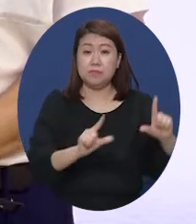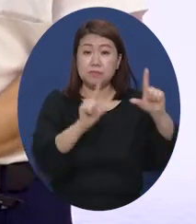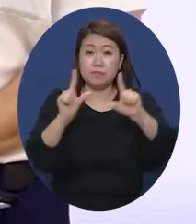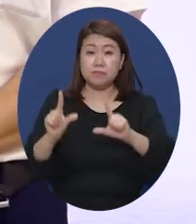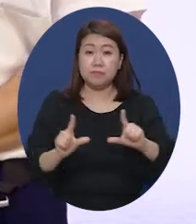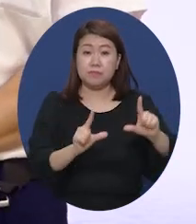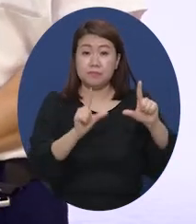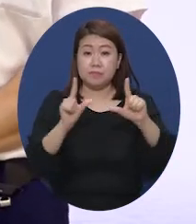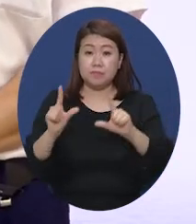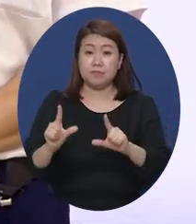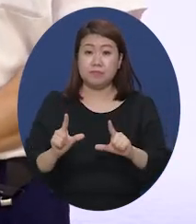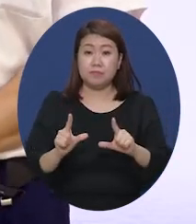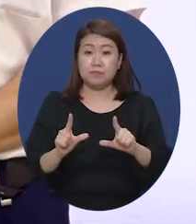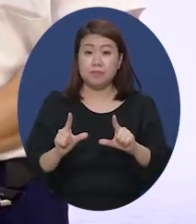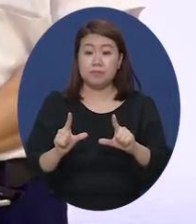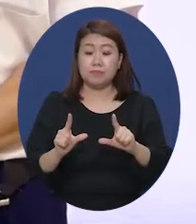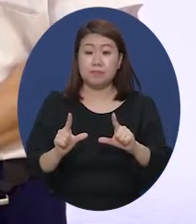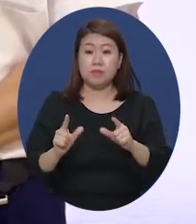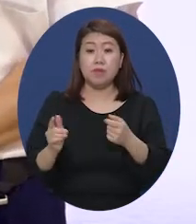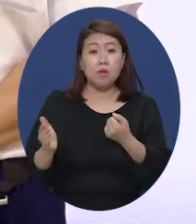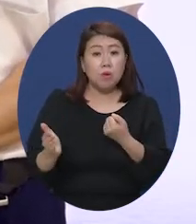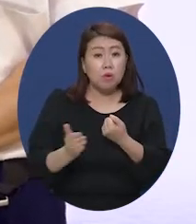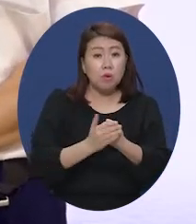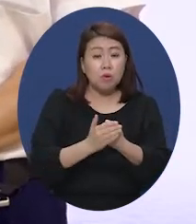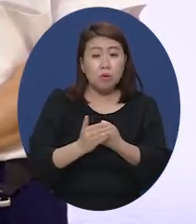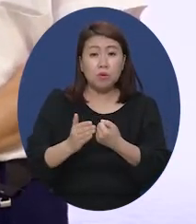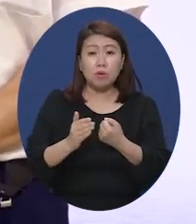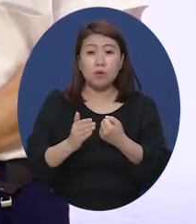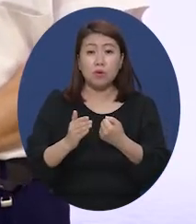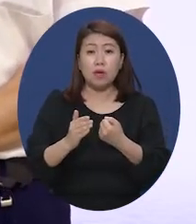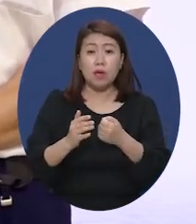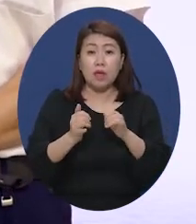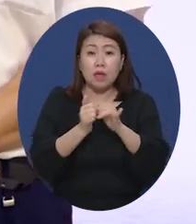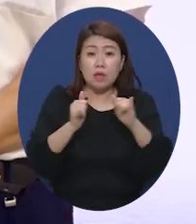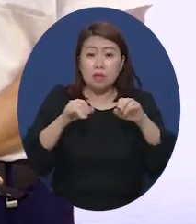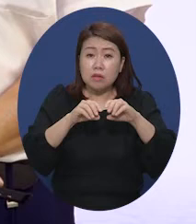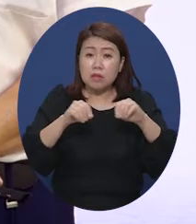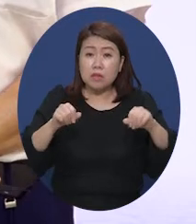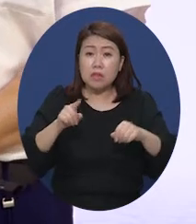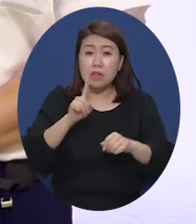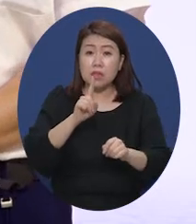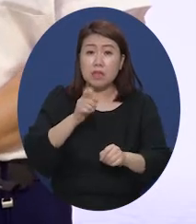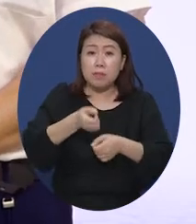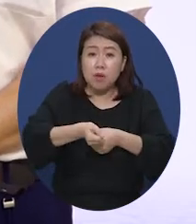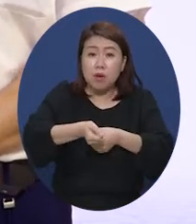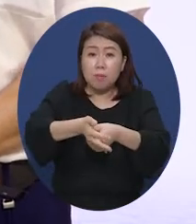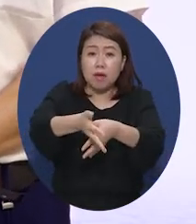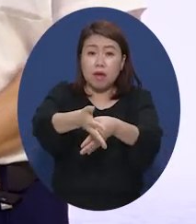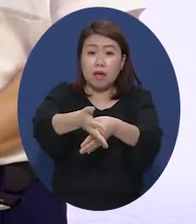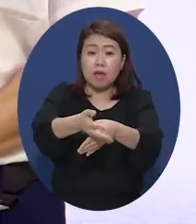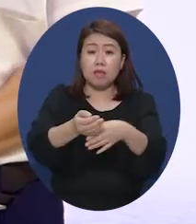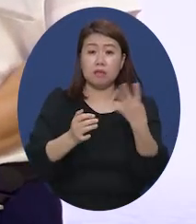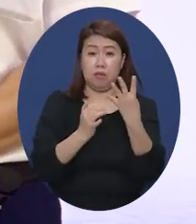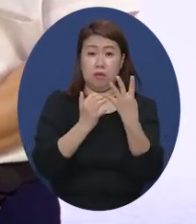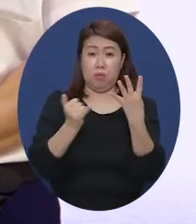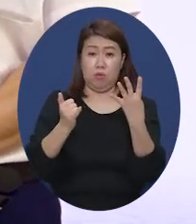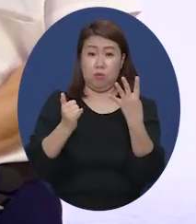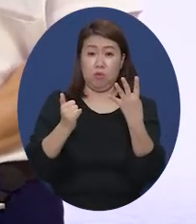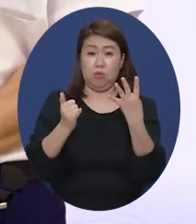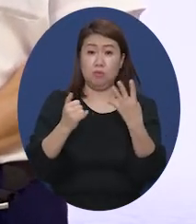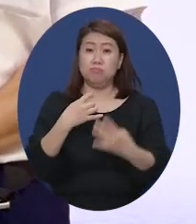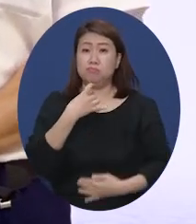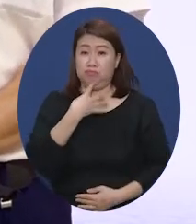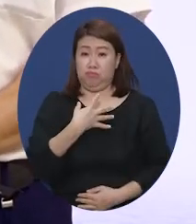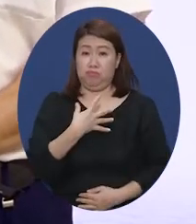2,300만 명 정도의 사람들이 살고 있습니다. 그러니까 실질적으로 보면은 인구 밀도가 1평방킬로미터당 약